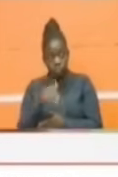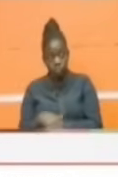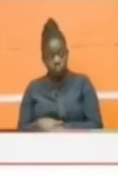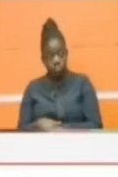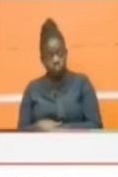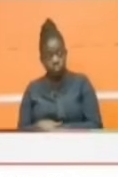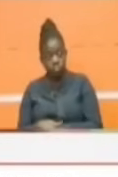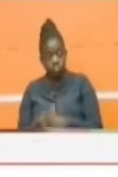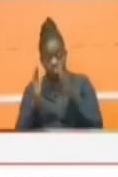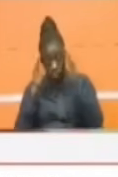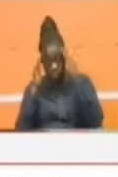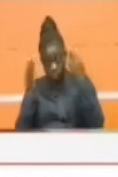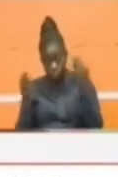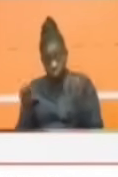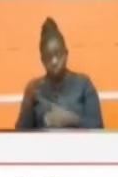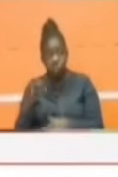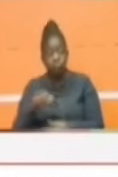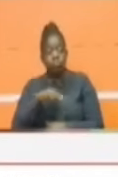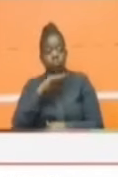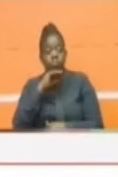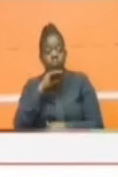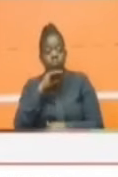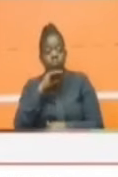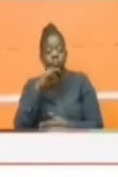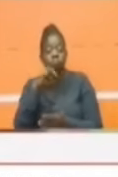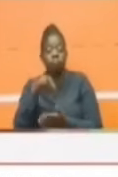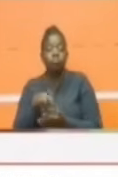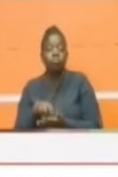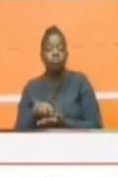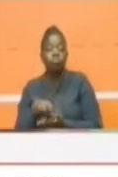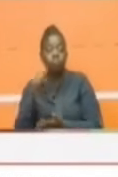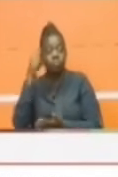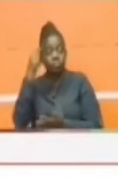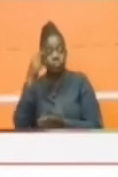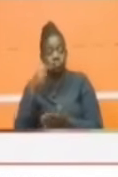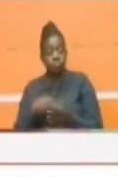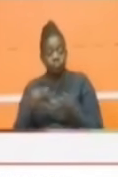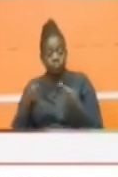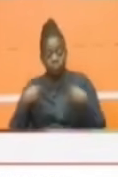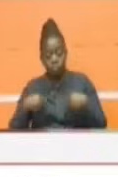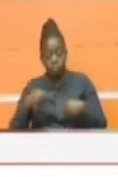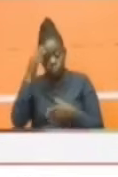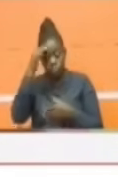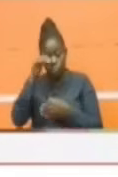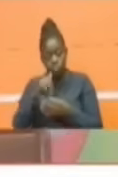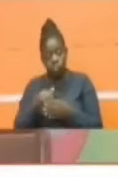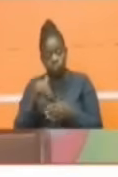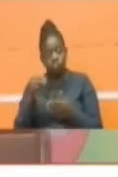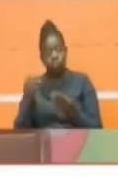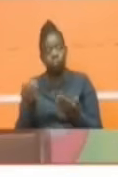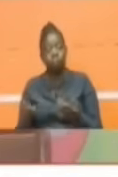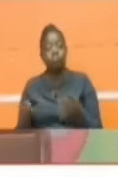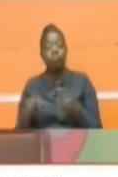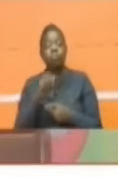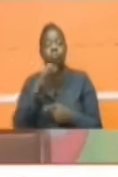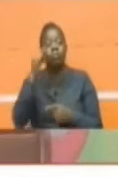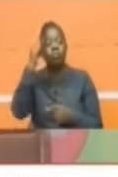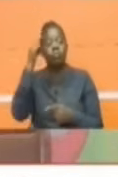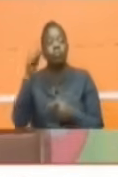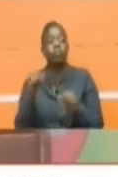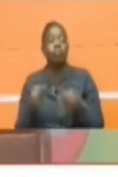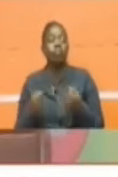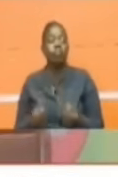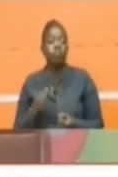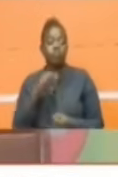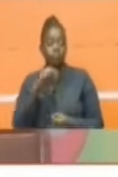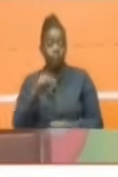any of us has enough conviction to stand up for what we believe and to speak up for those who are unable to